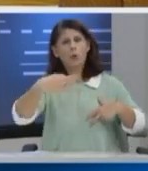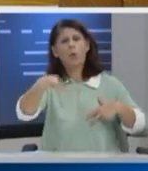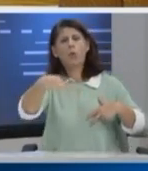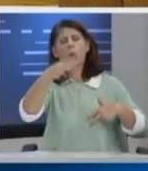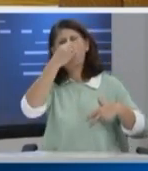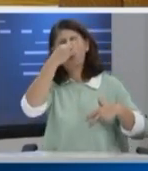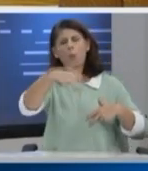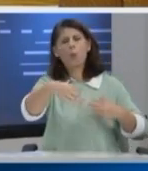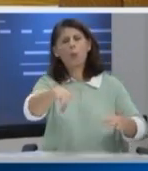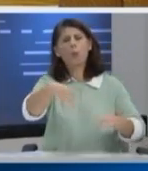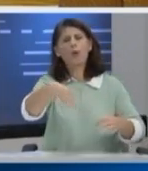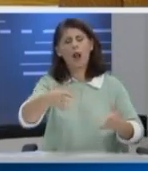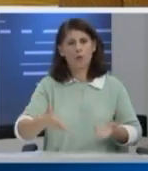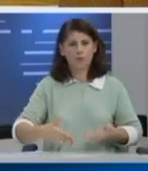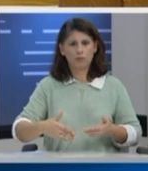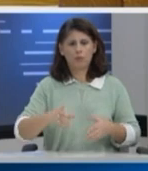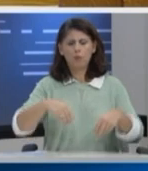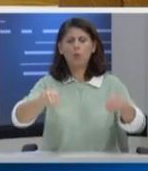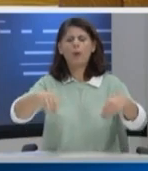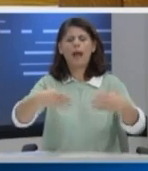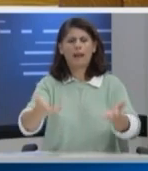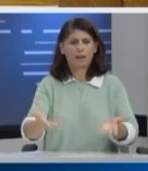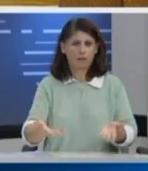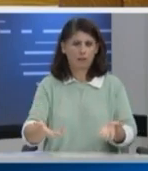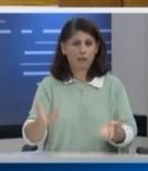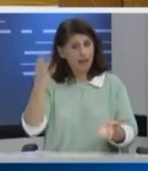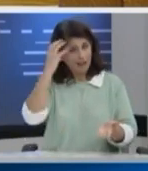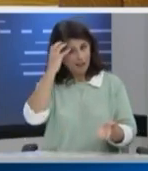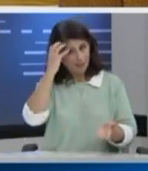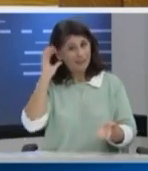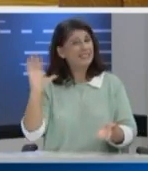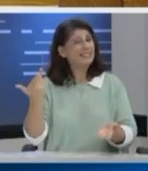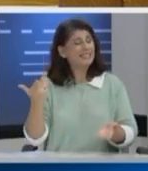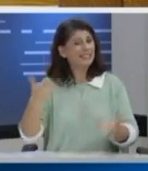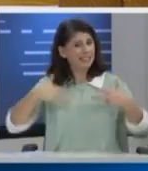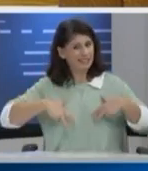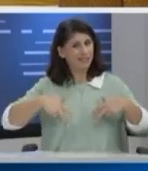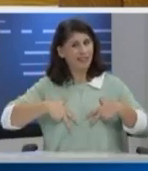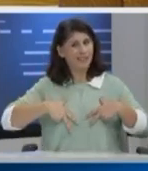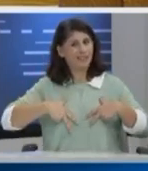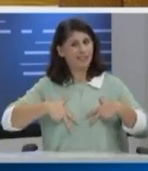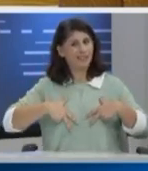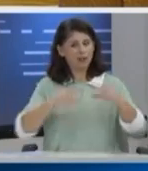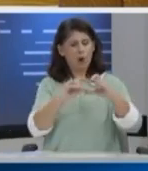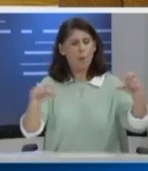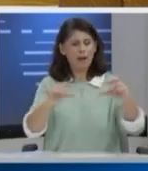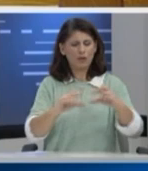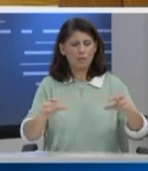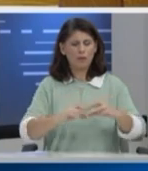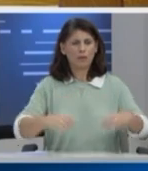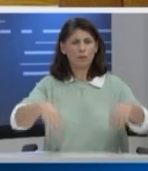κουρελού, μήπως να σας θυμίσω τι ακριβώς είναι κυβερνήσεις κουρελού και σε